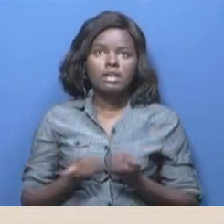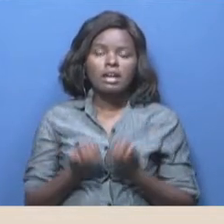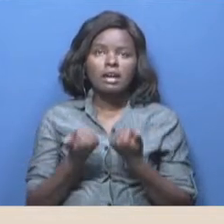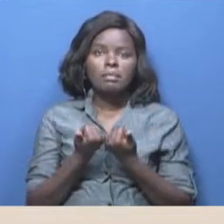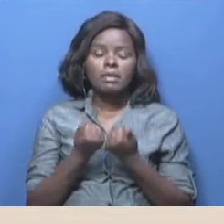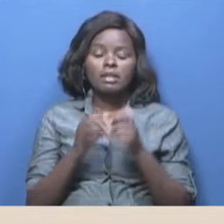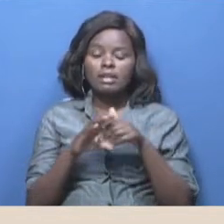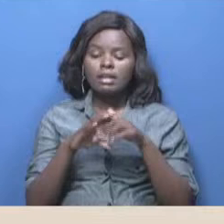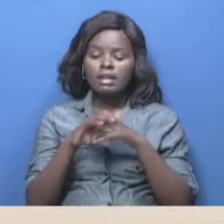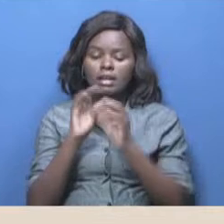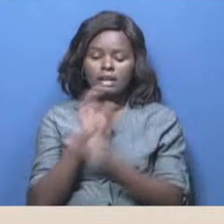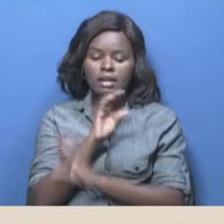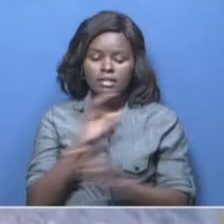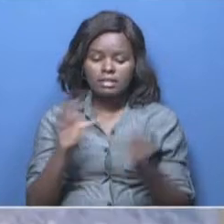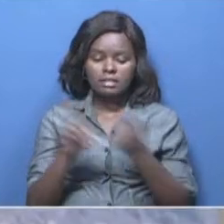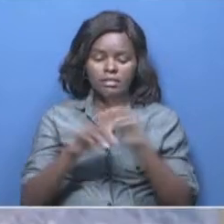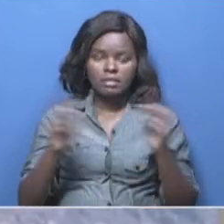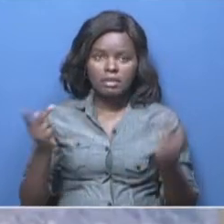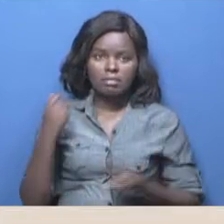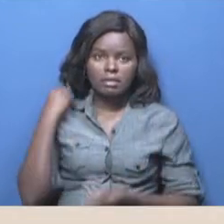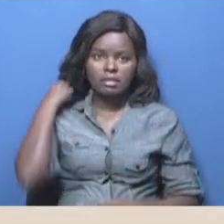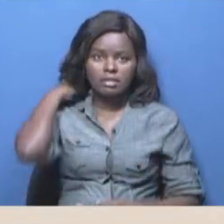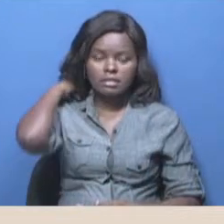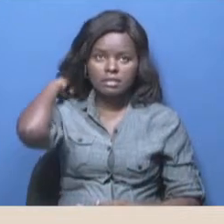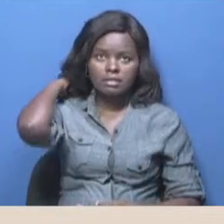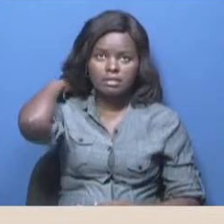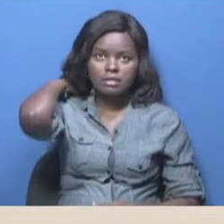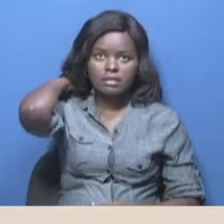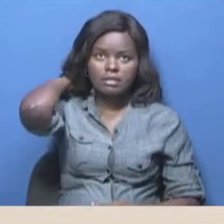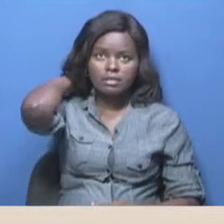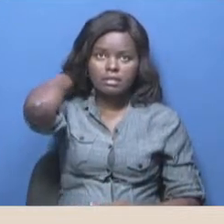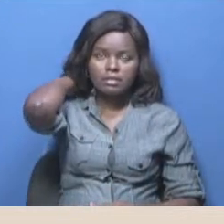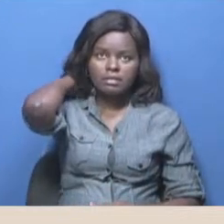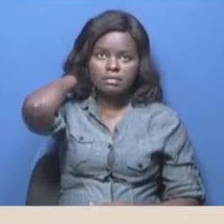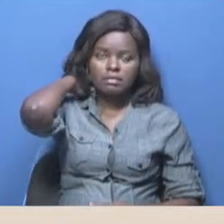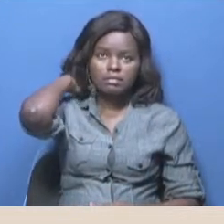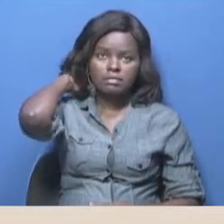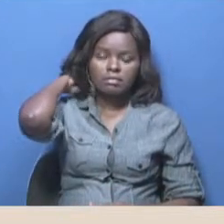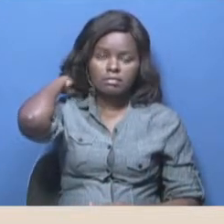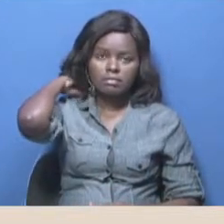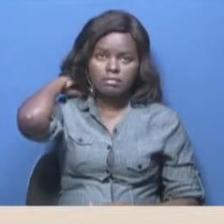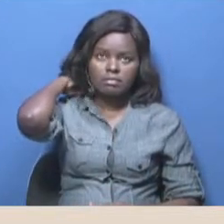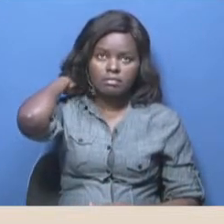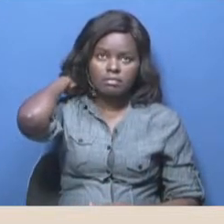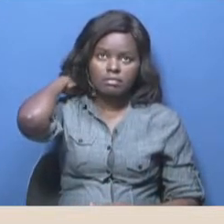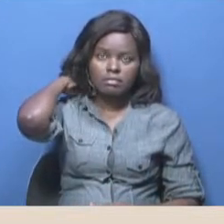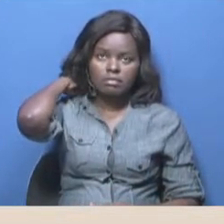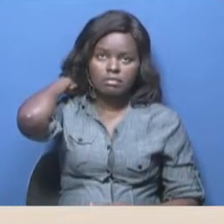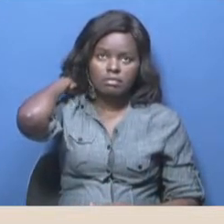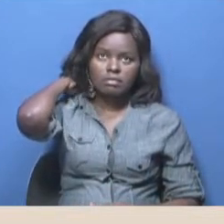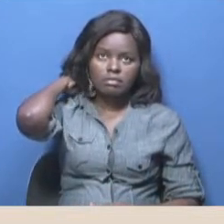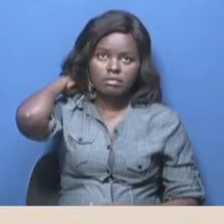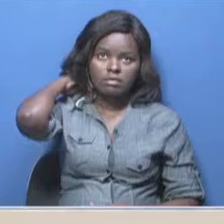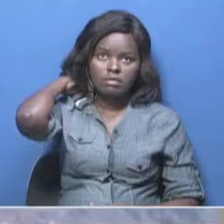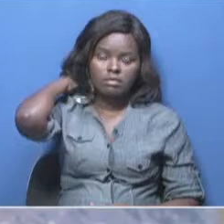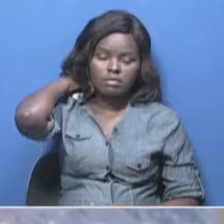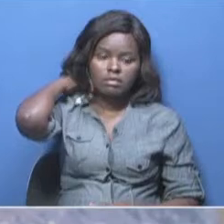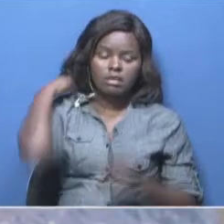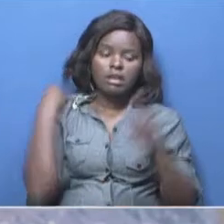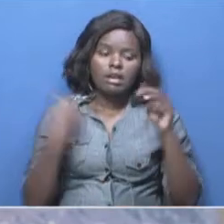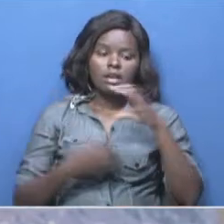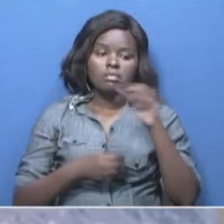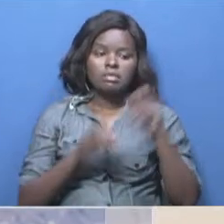mbere magikunukaga kundu gutiganite bururi-ini wa Kenya. Tukiambariria ni ati riu gikundi kia MCAs abunge ya kaunti ya